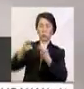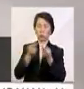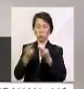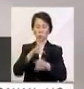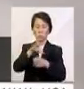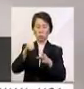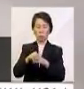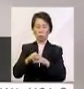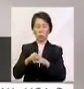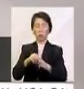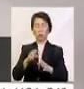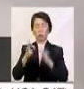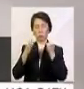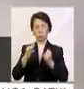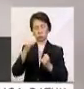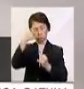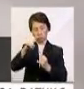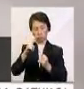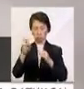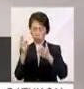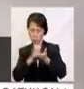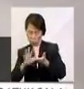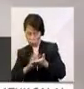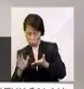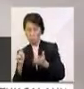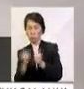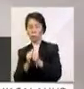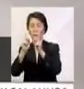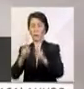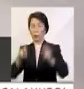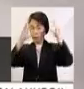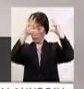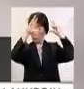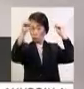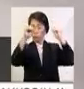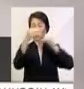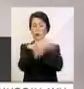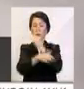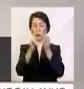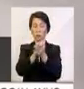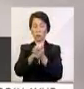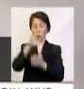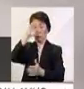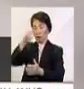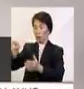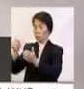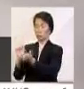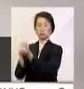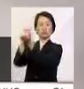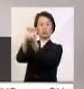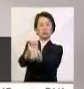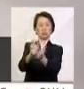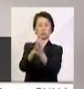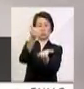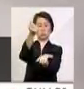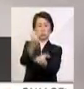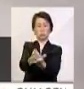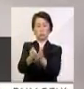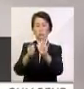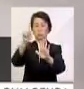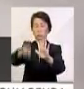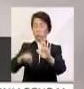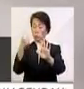urusan formaliti dan dokumentasi sedang diuruskan dengan pihak kedutaan negara terbabit. Lelaki itu diserahkan kepada Immigration pada